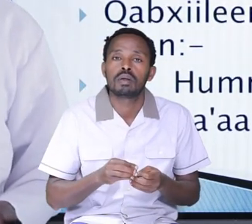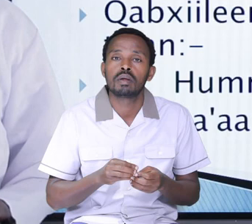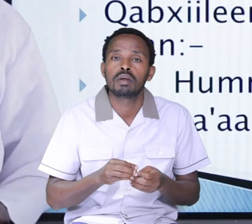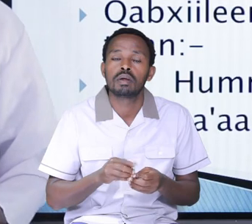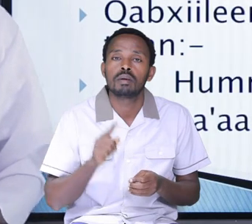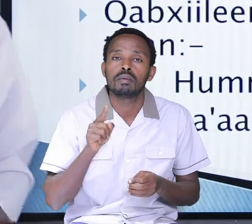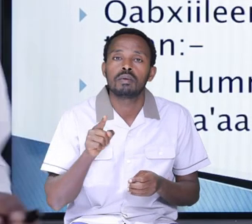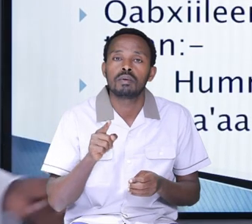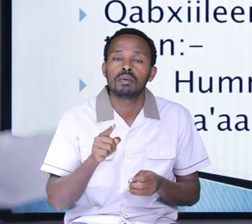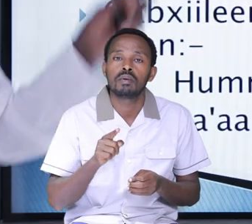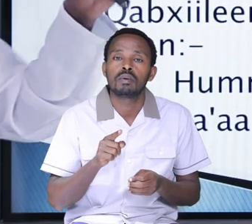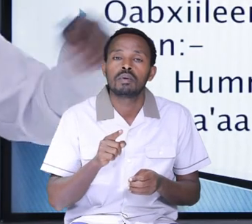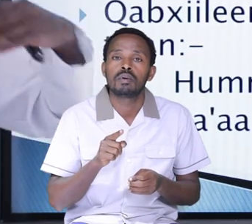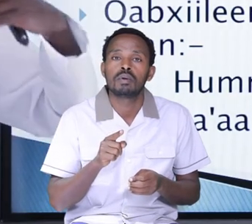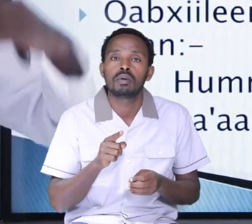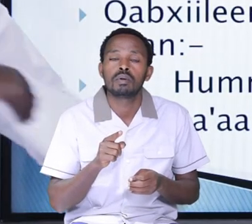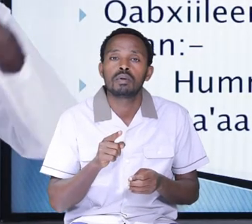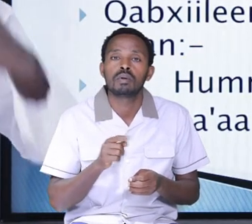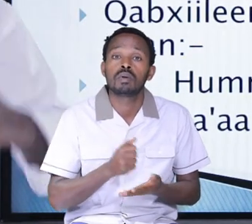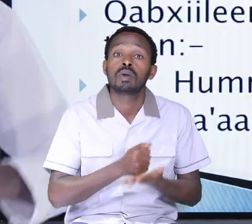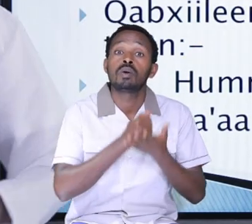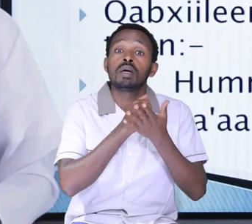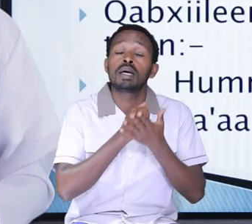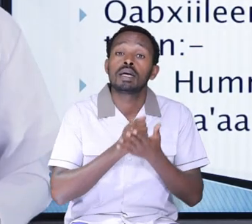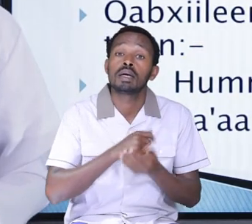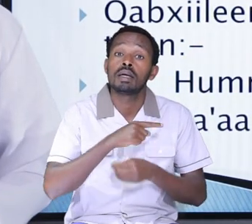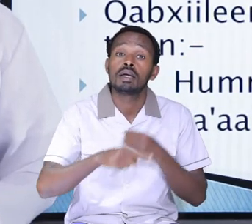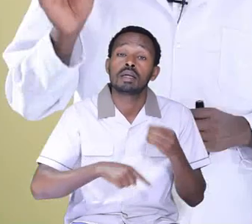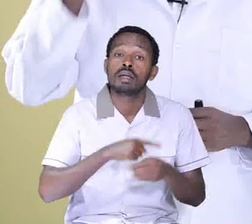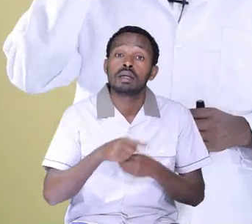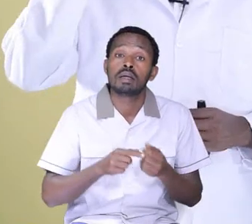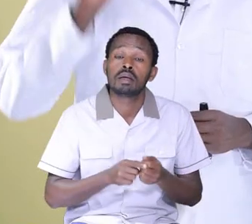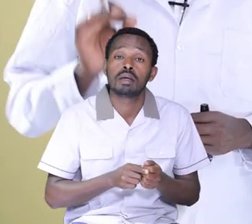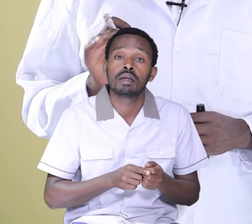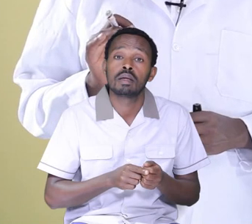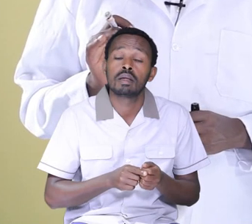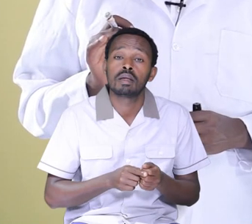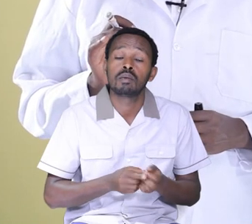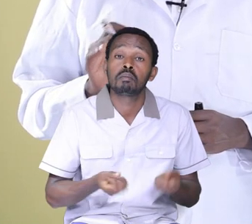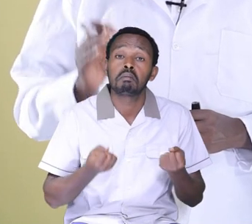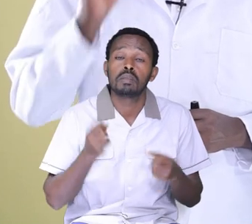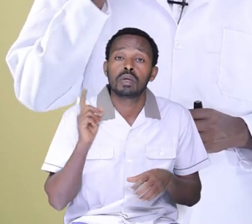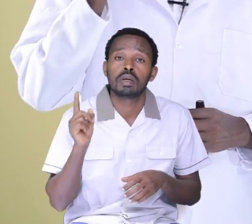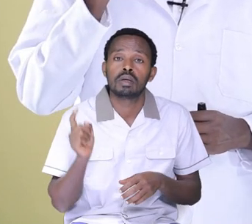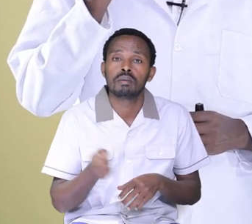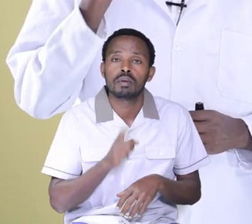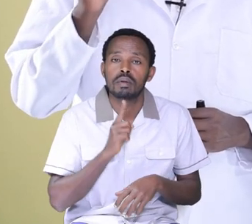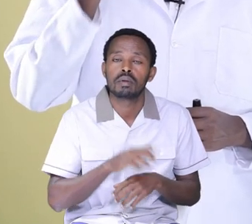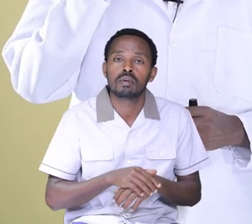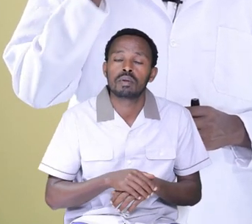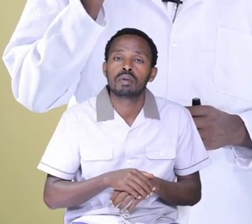qabxeen utubduu walabaan irra naanna'uu danda'u fonqolcha keessatti baay'ee barbaachisaadha jechuudha.